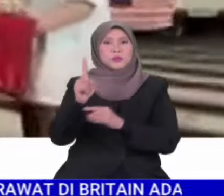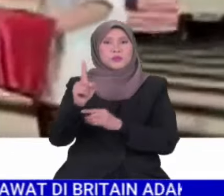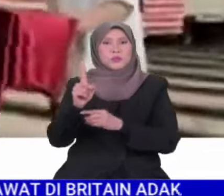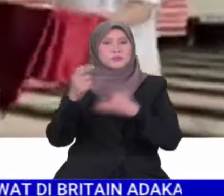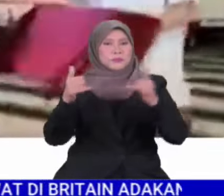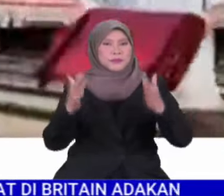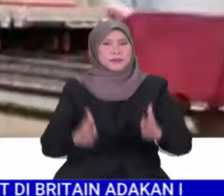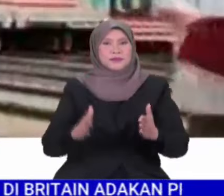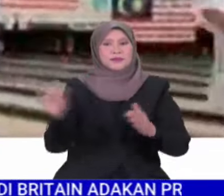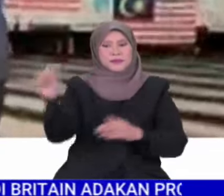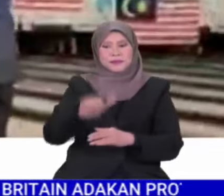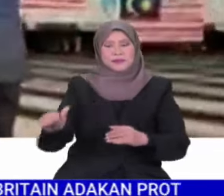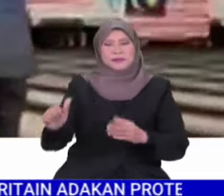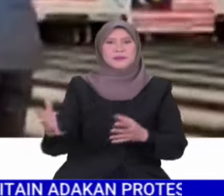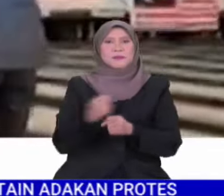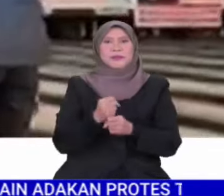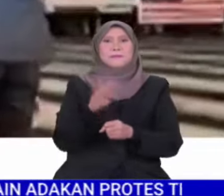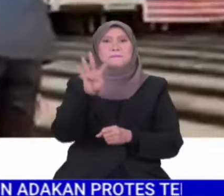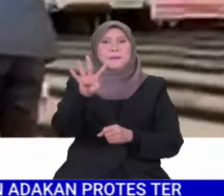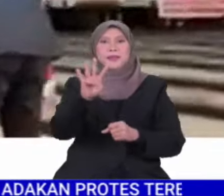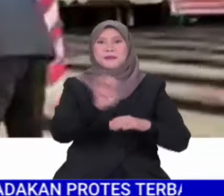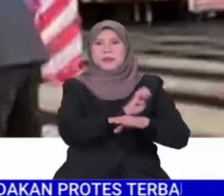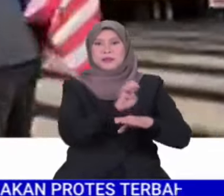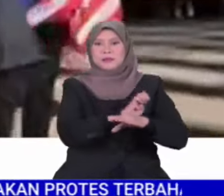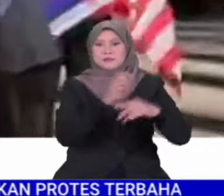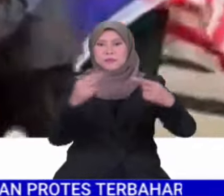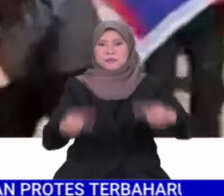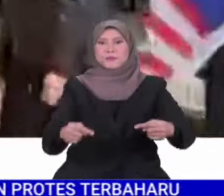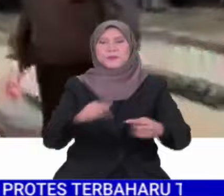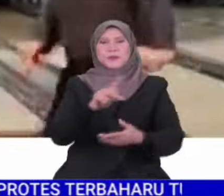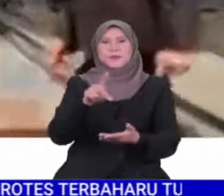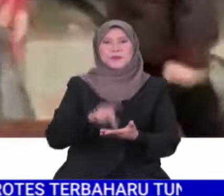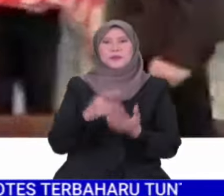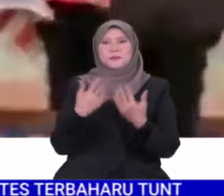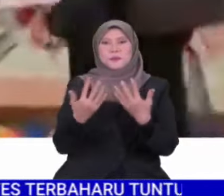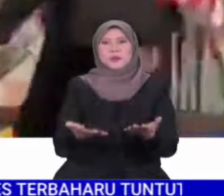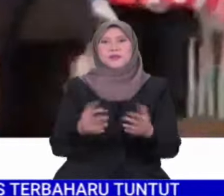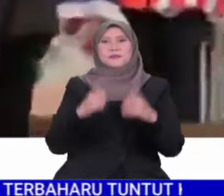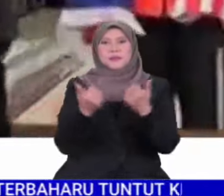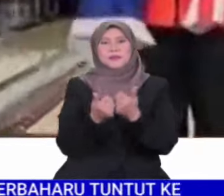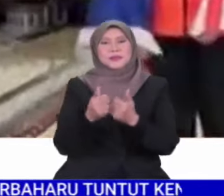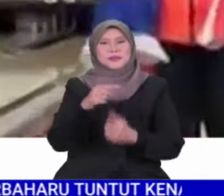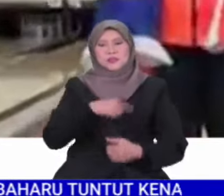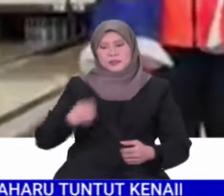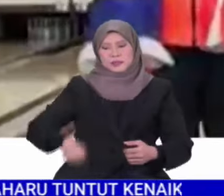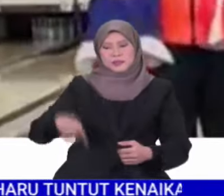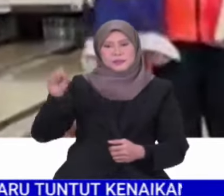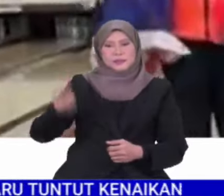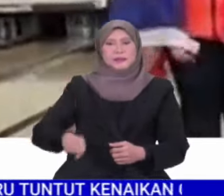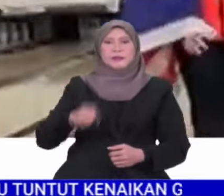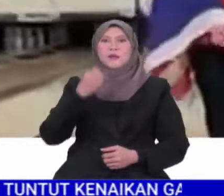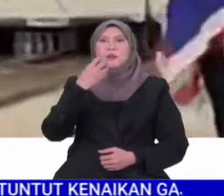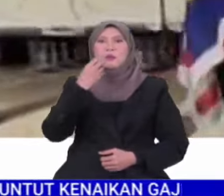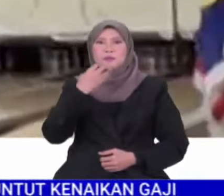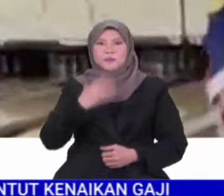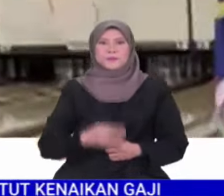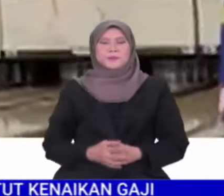Asia apabila menyapu bersih 4 emas pada perlawanan yang berlangsung di Pusat Bowling Persatuan Olahraga China Selatan di Hong